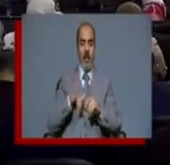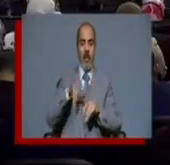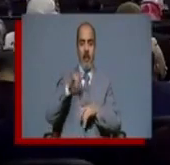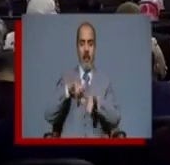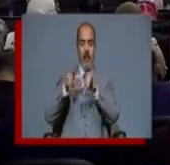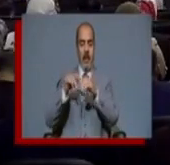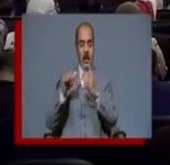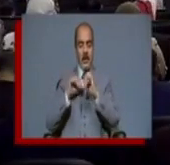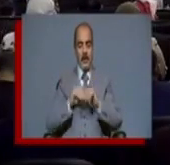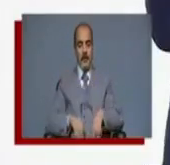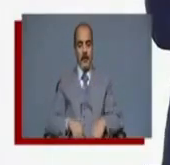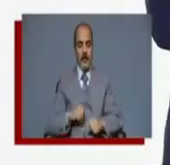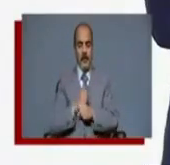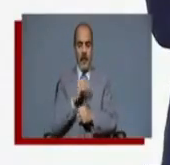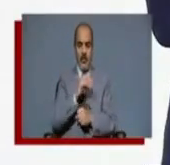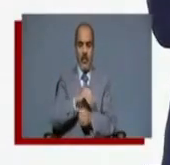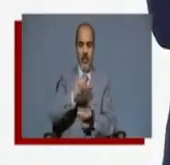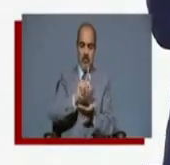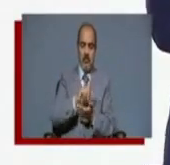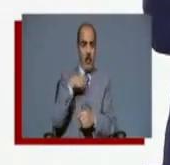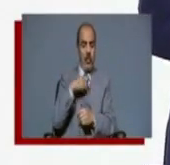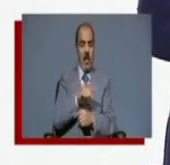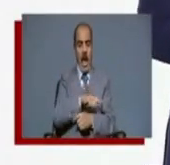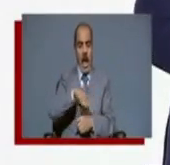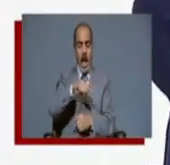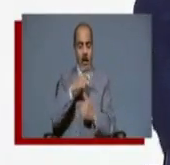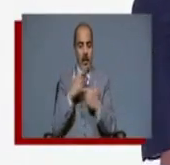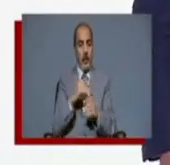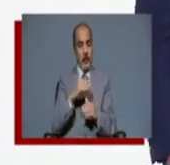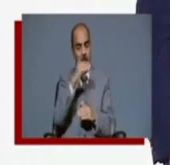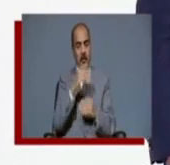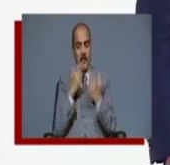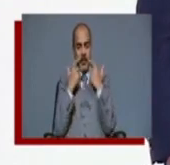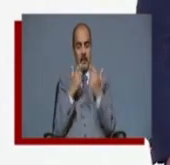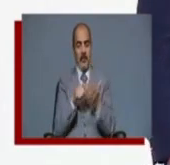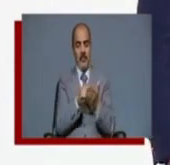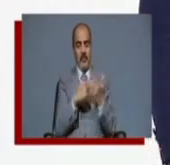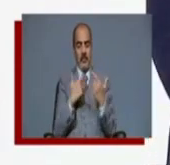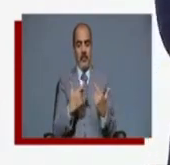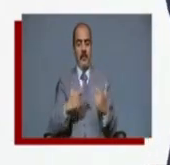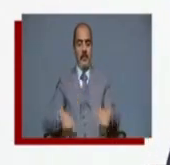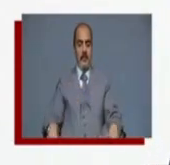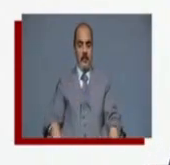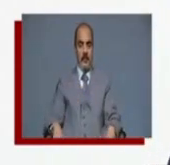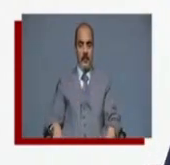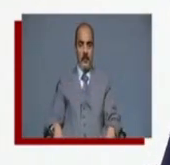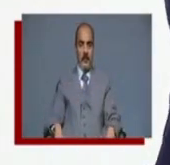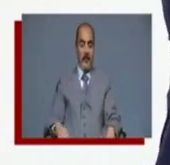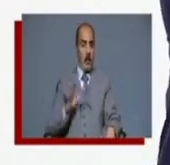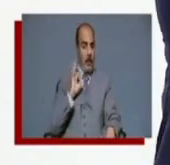سنه منهم دورتين رئيسيه ودورتين كنت يعني امين عام عضو لجنه كل